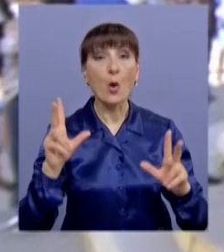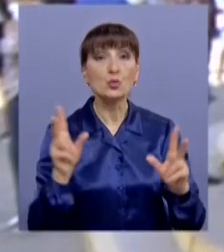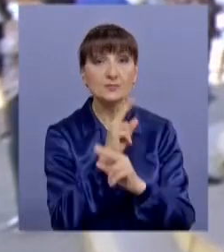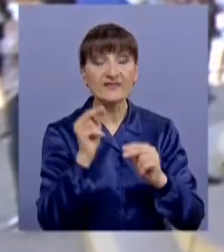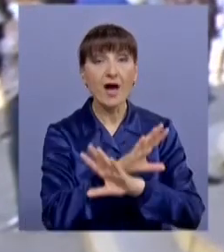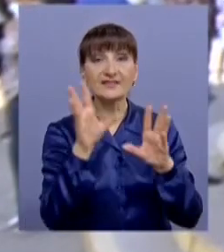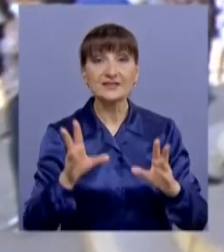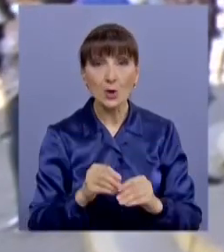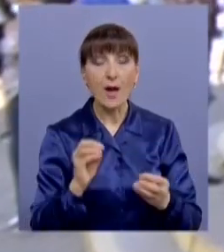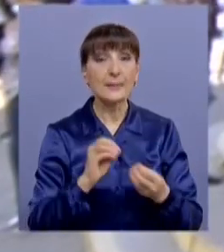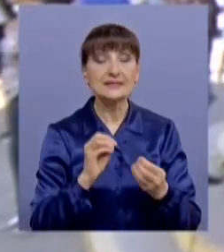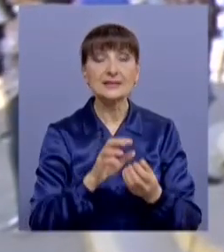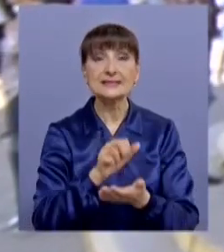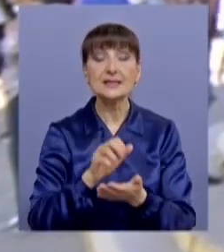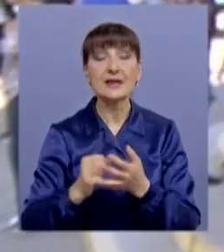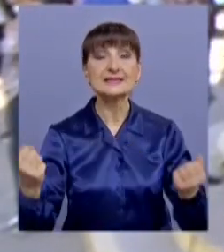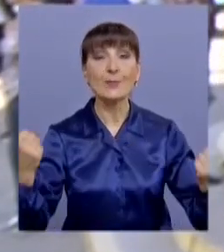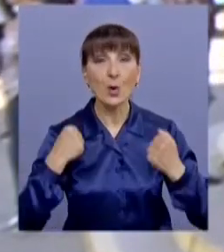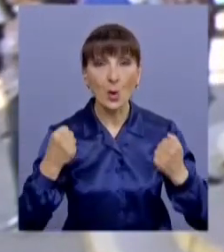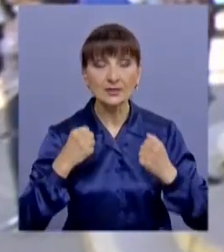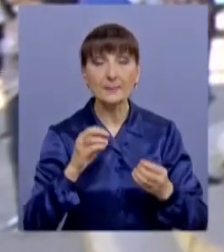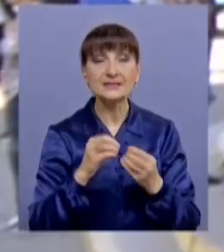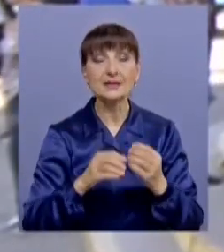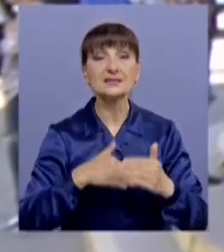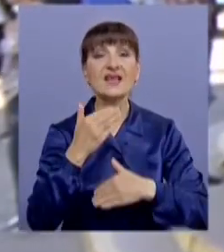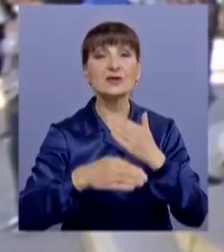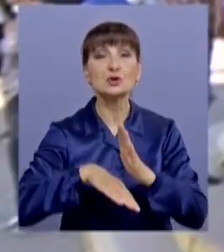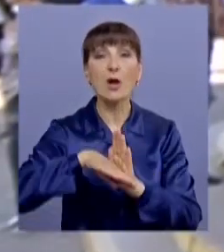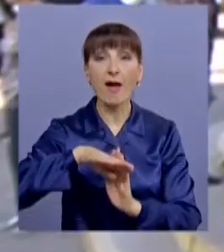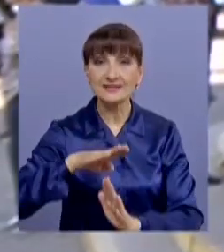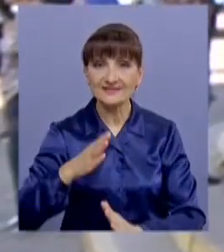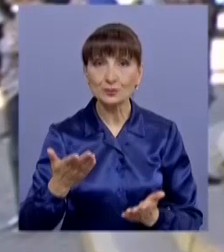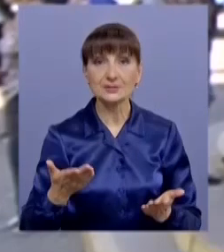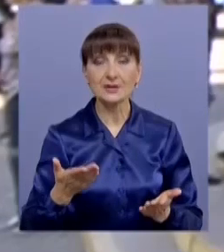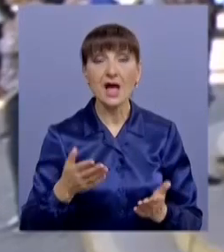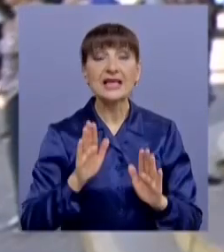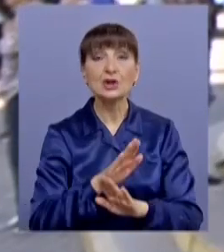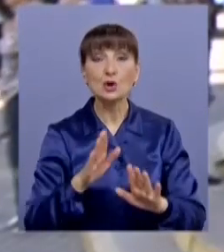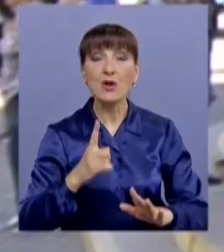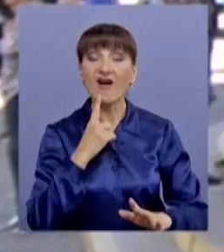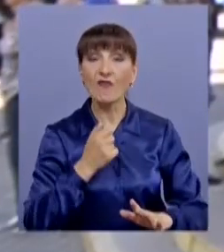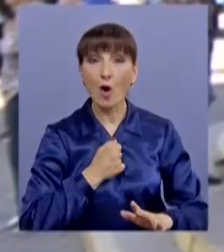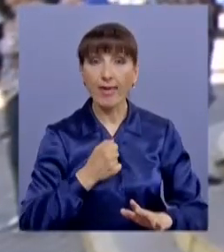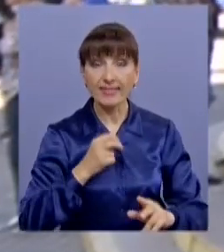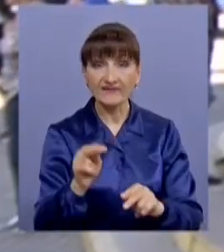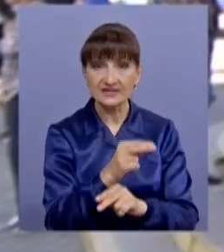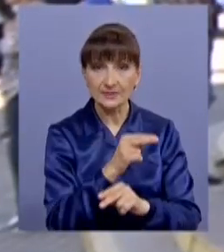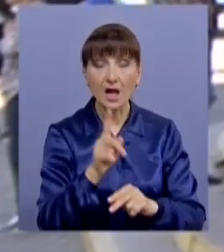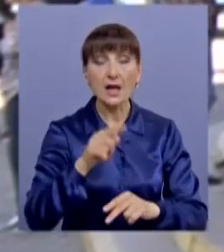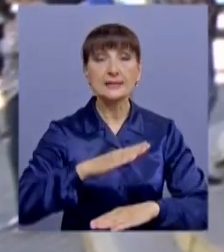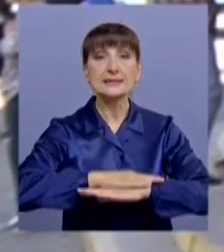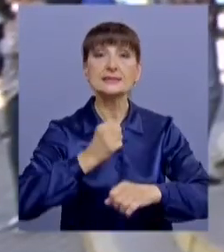успевает, постоянно занимается спортом, постоянно совершенствуется. Вот. Это не только военно-патриотическое